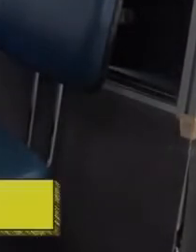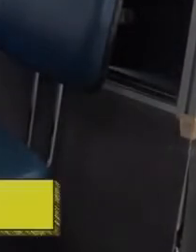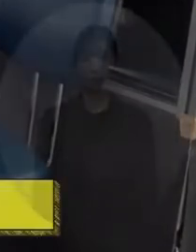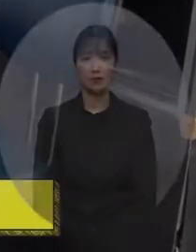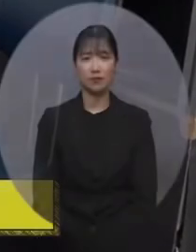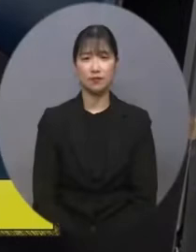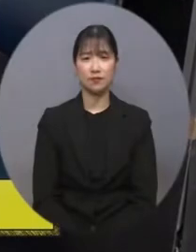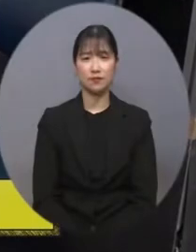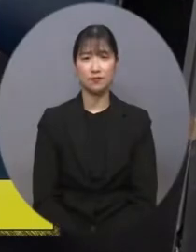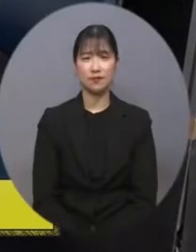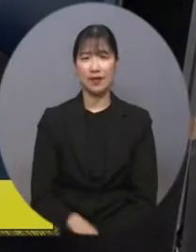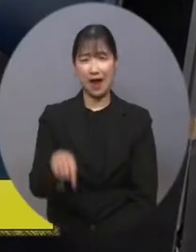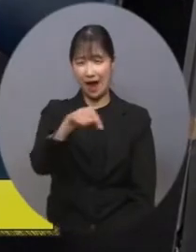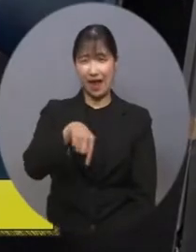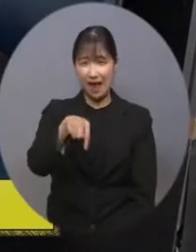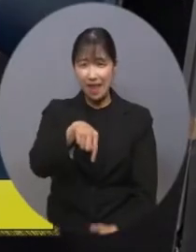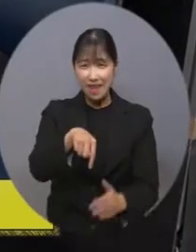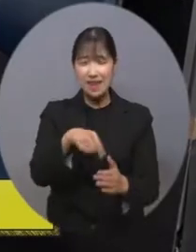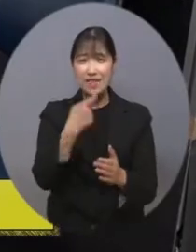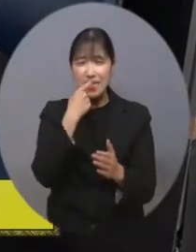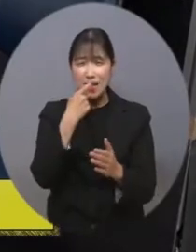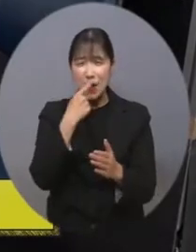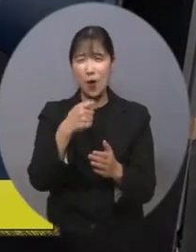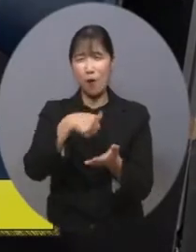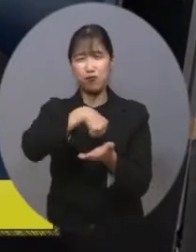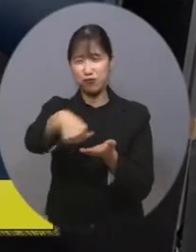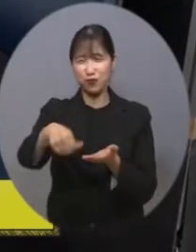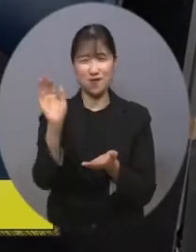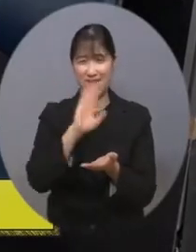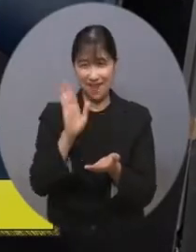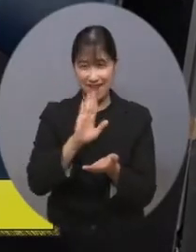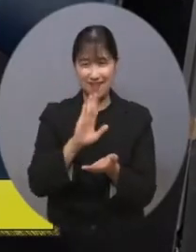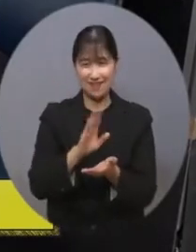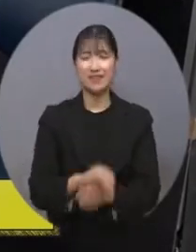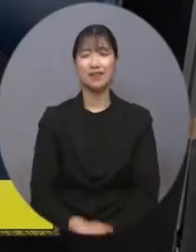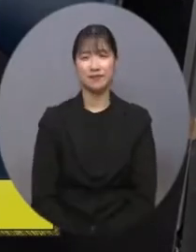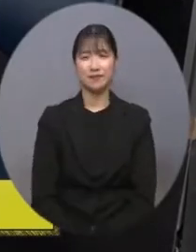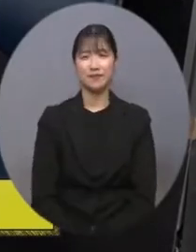아, 얘는 안에 거는 따로 안 하시고, 이렇게 바로.